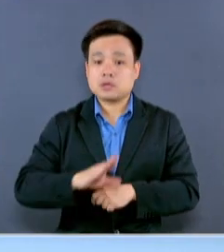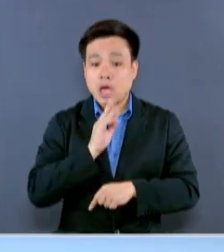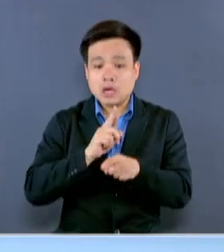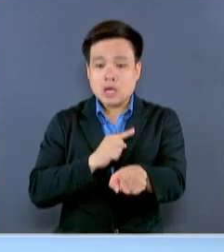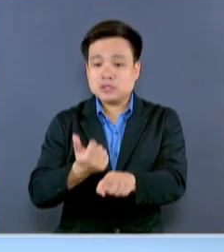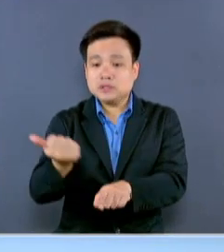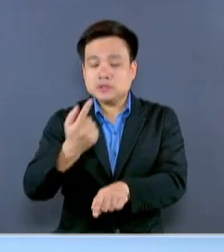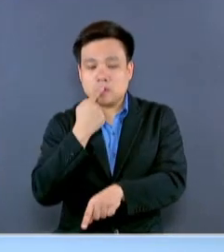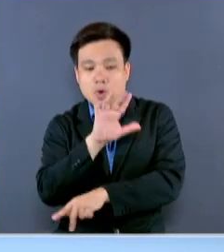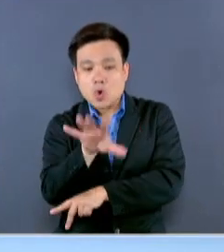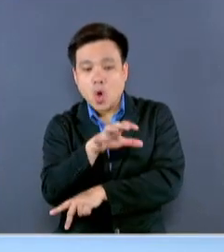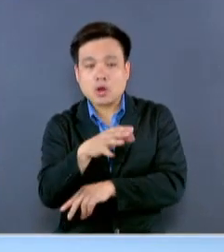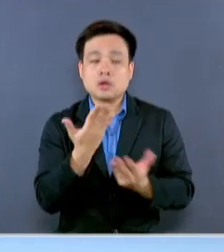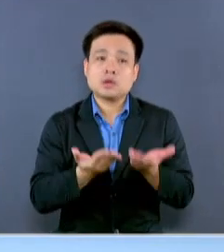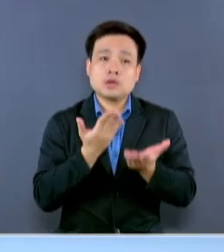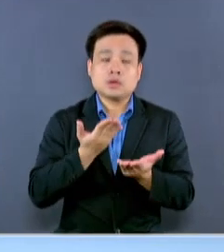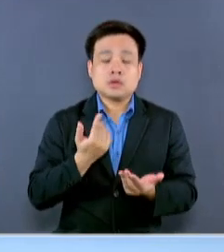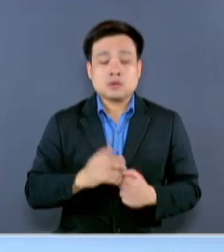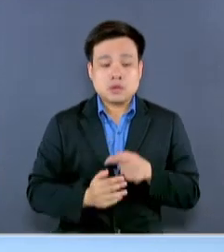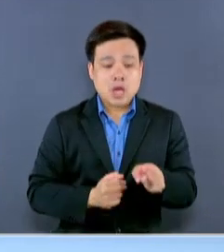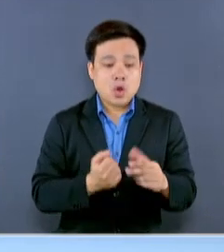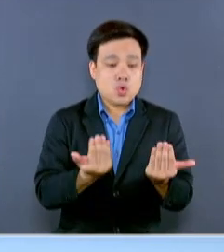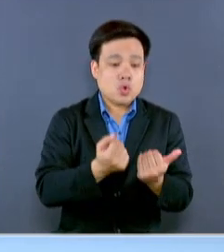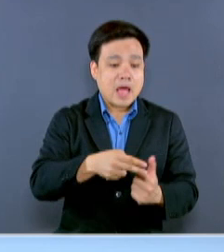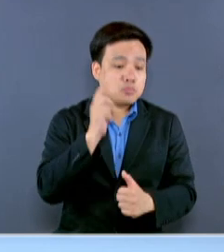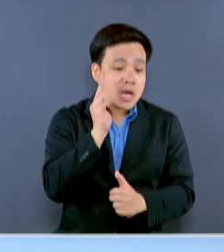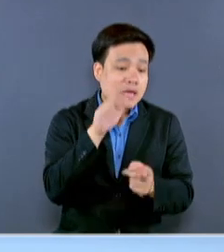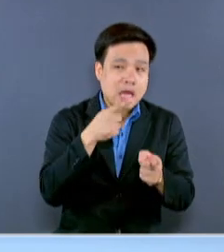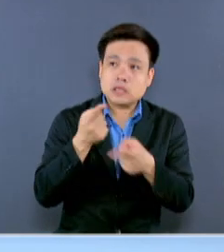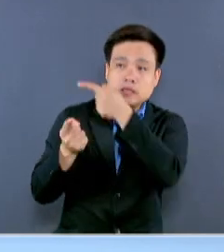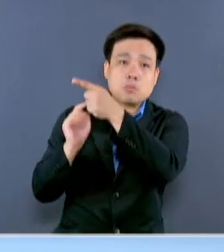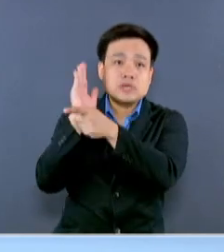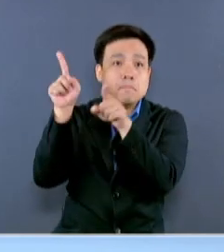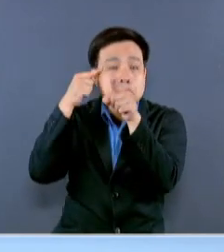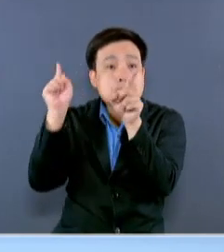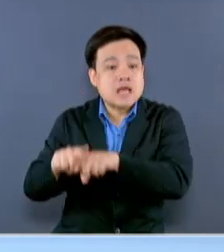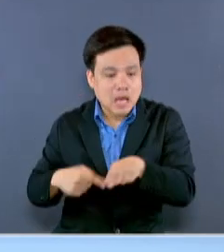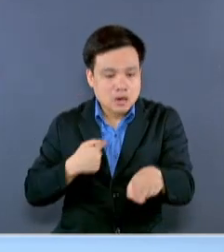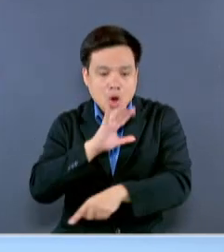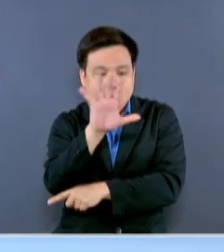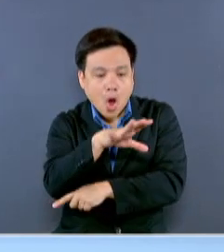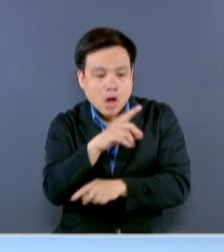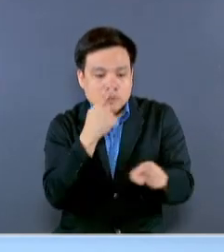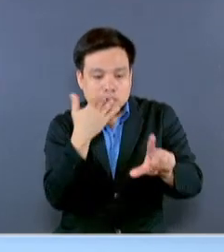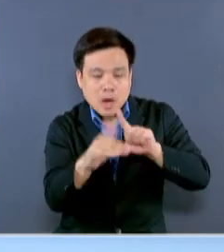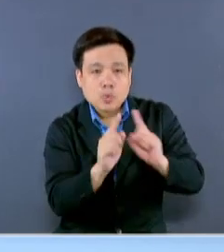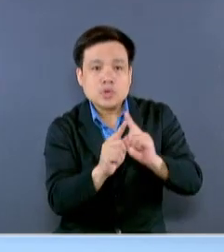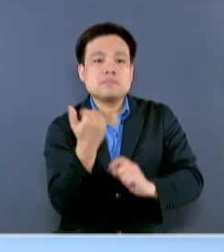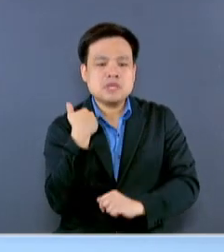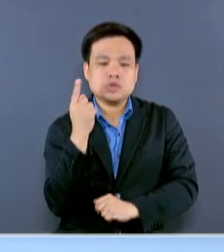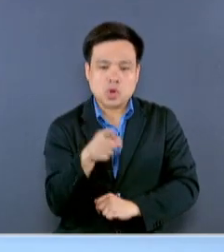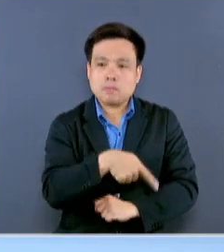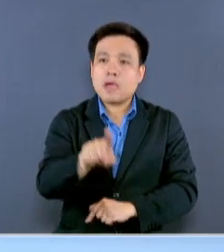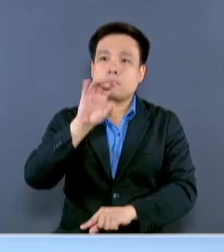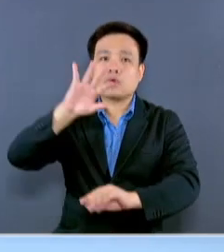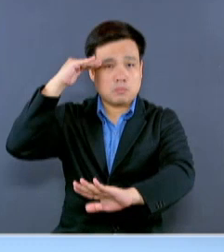ถูกผู้ชายคนนี้ก่อเหตก็ไปแจ้งความนะฮะเพื่อที่จะมีคดีเพิ่มเติมขณะเดียวกันเตือนผู้ปกครองสังเกตสังการลูกหลานเพราะ